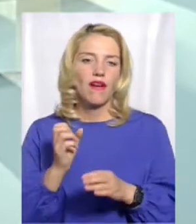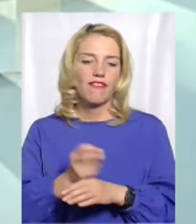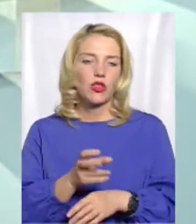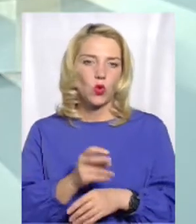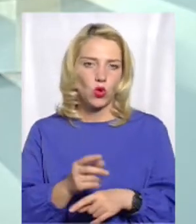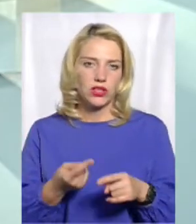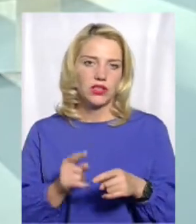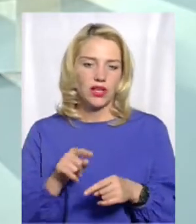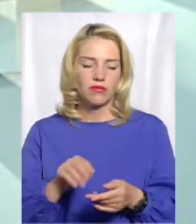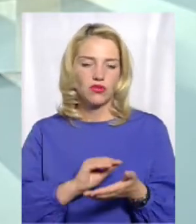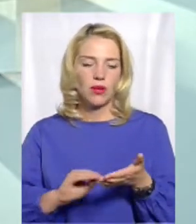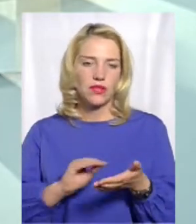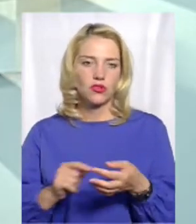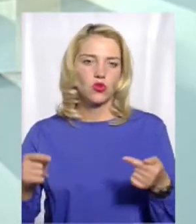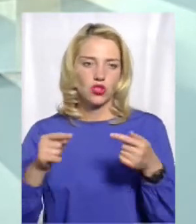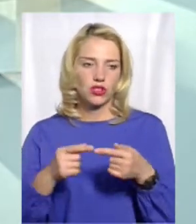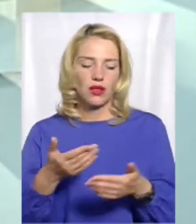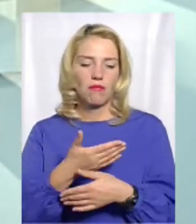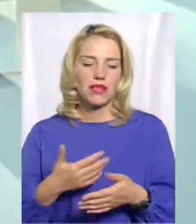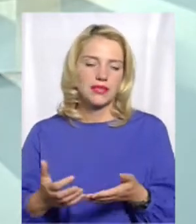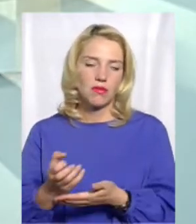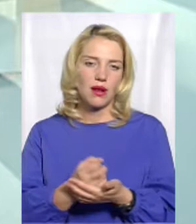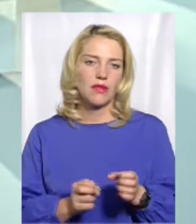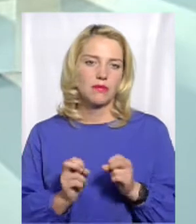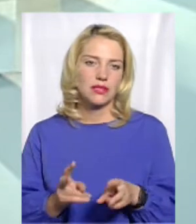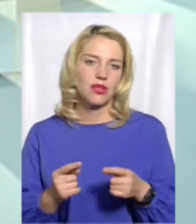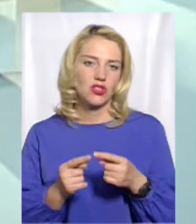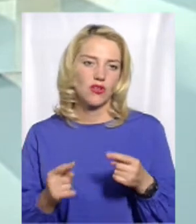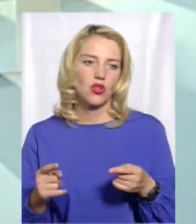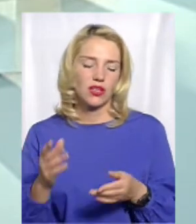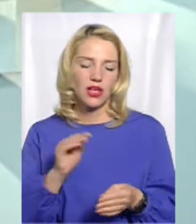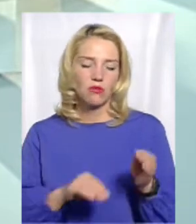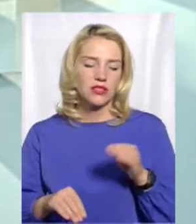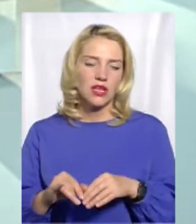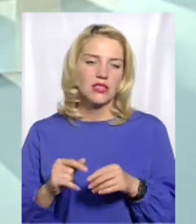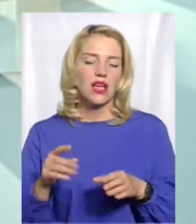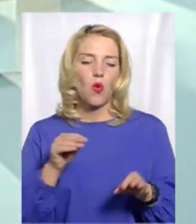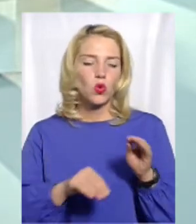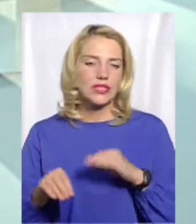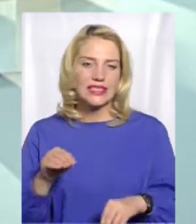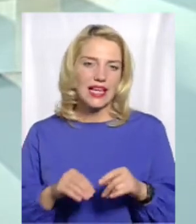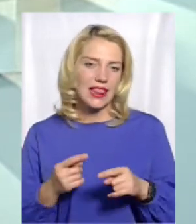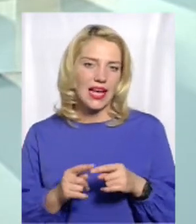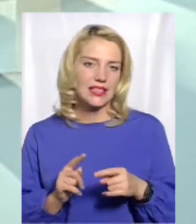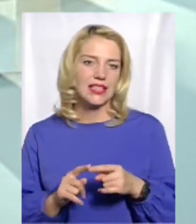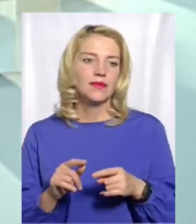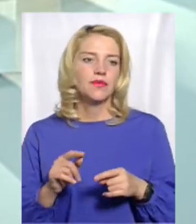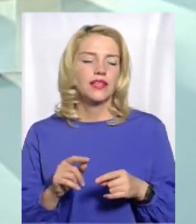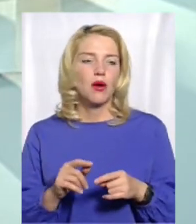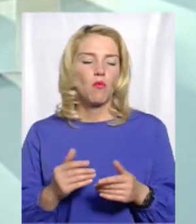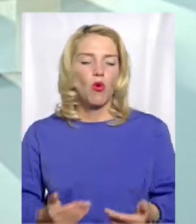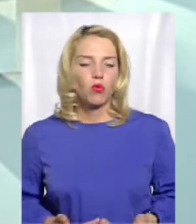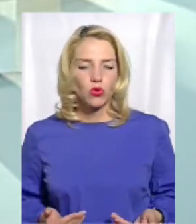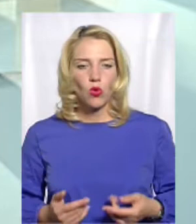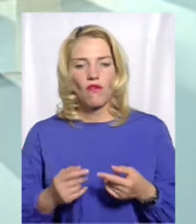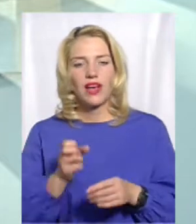що ми збираємо небезпечні відходи, які містяться у складі побутових відходів. Тобто ті відходи, які утворюються